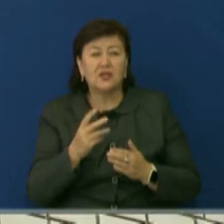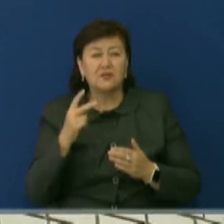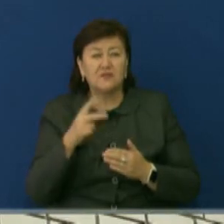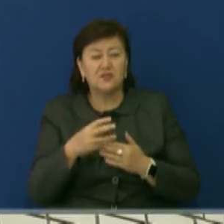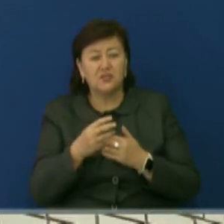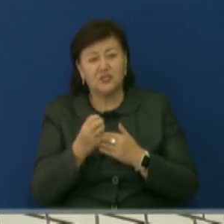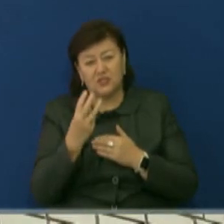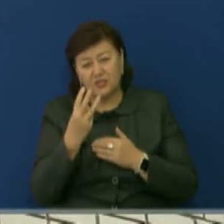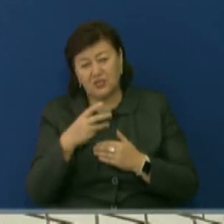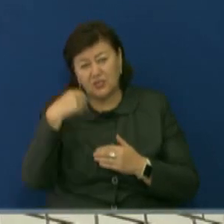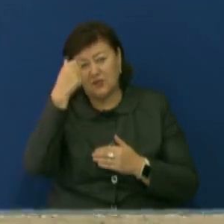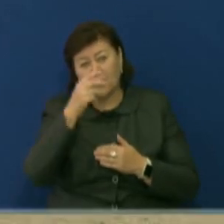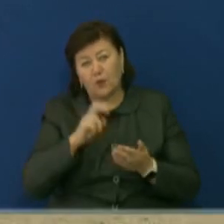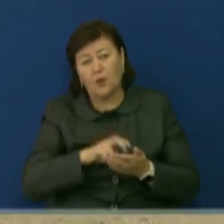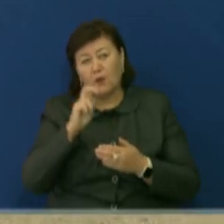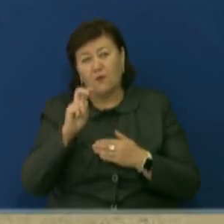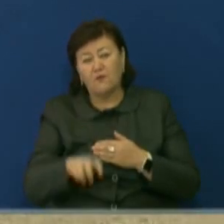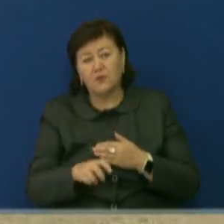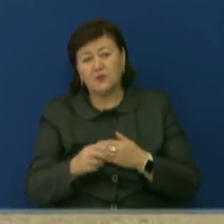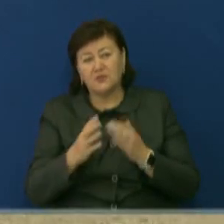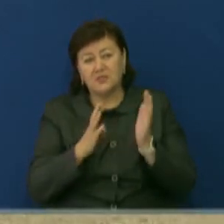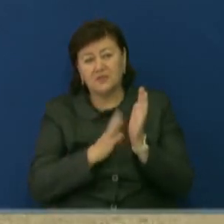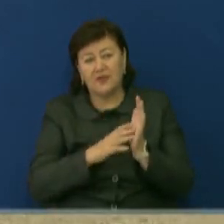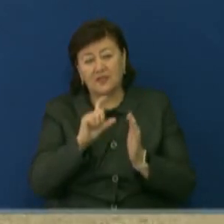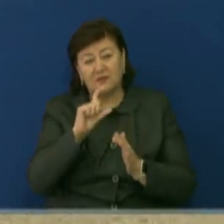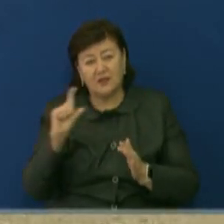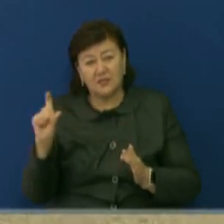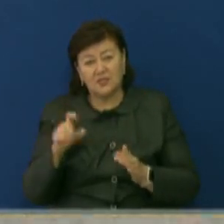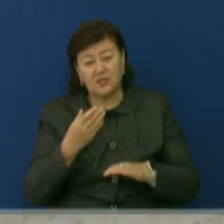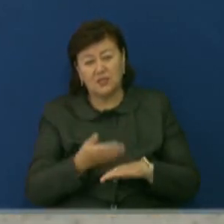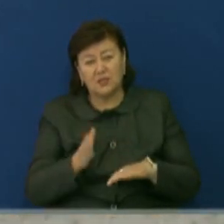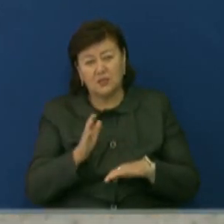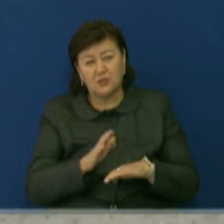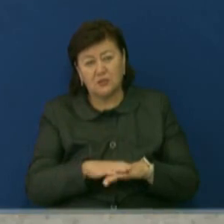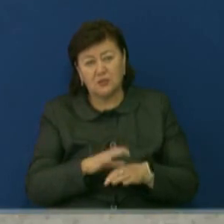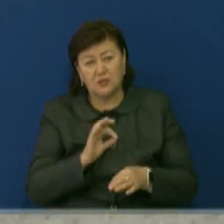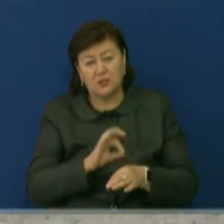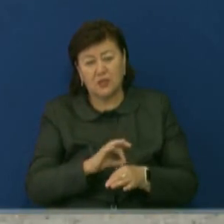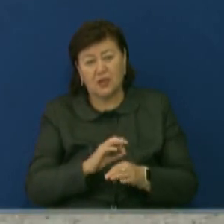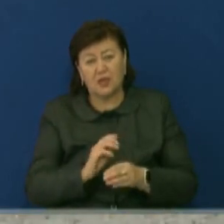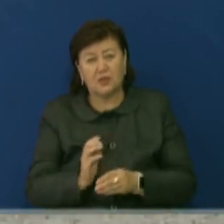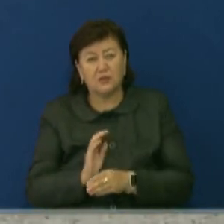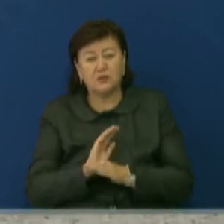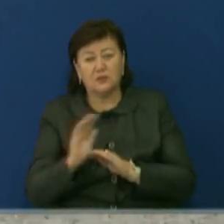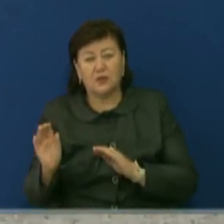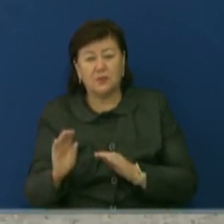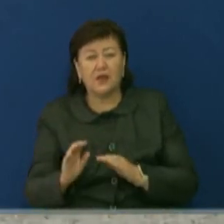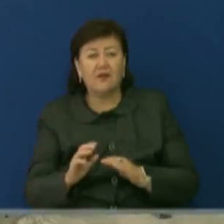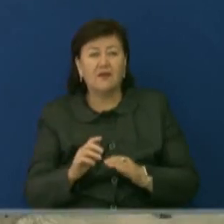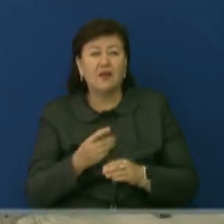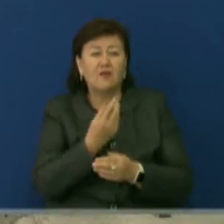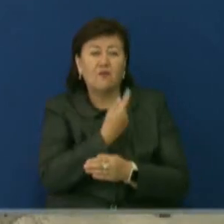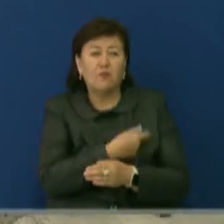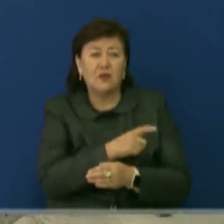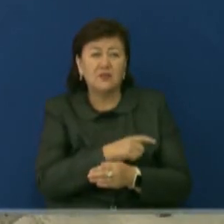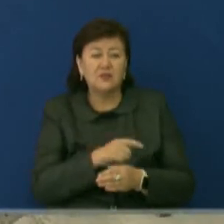рождения спрыгнула с высоты 9 этажа. В тяжелом состоянии она была доставлена в реанимационное отделение. Надо сказать,